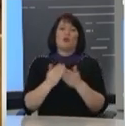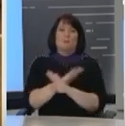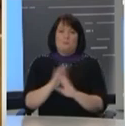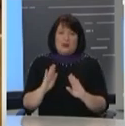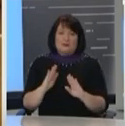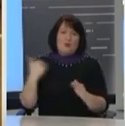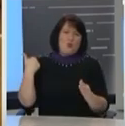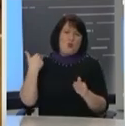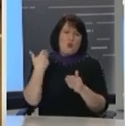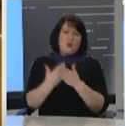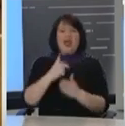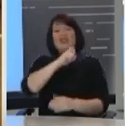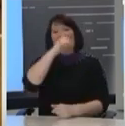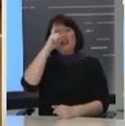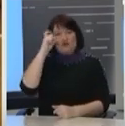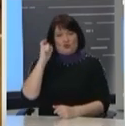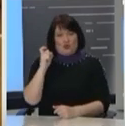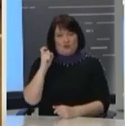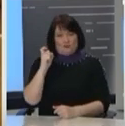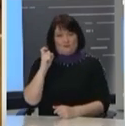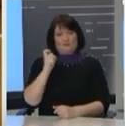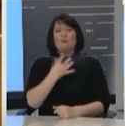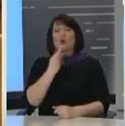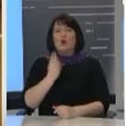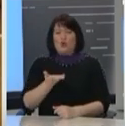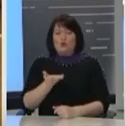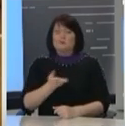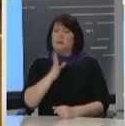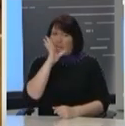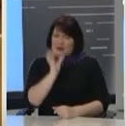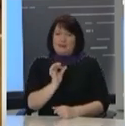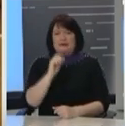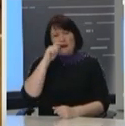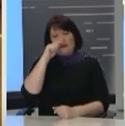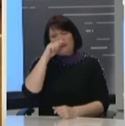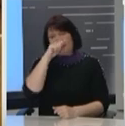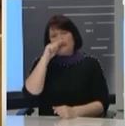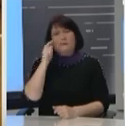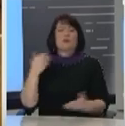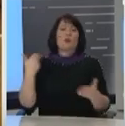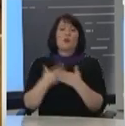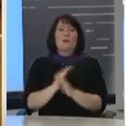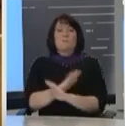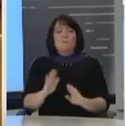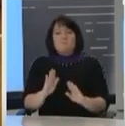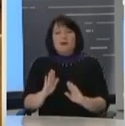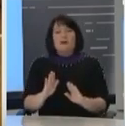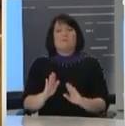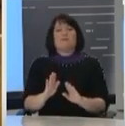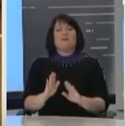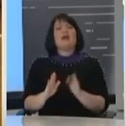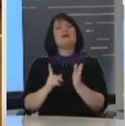και δύσκολος κύκλος. Γιατί ουσιαστικά ολοκληρώνεται το νομοθετικό μέρος